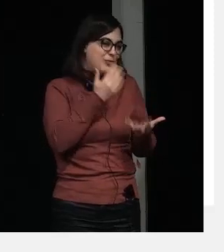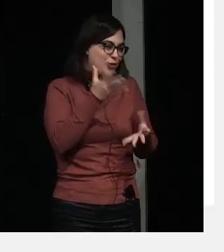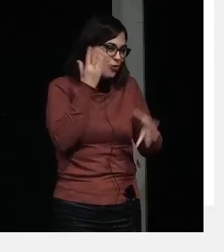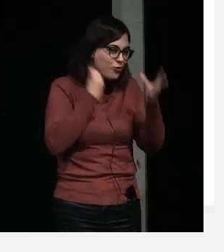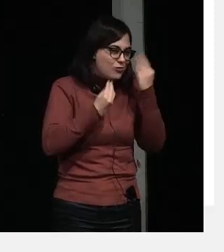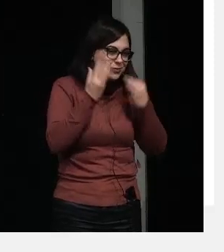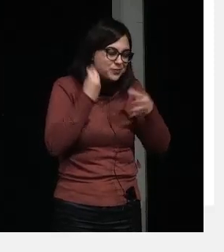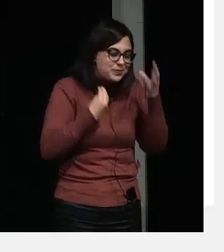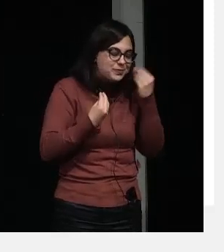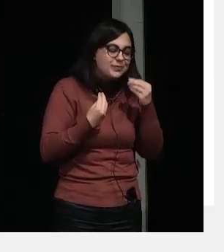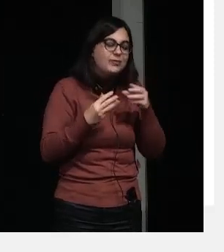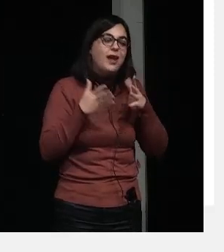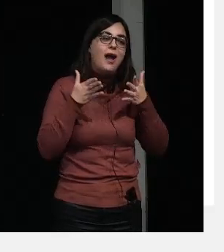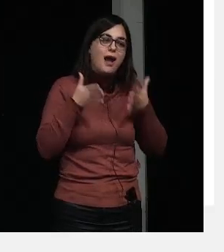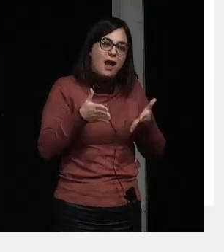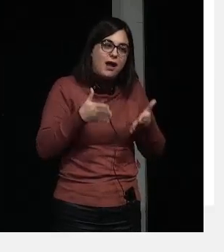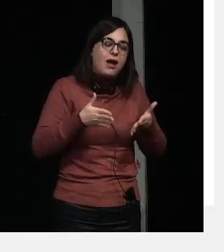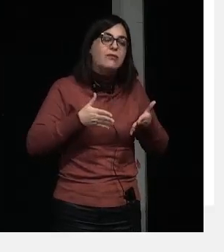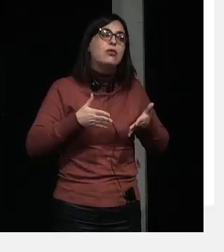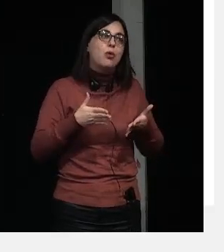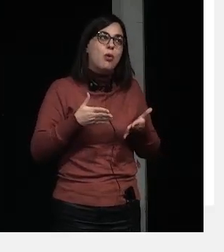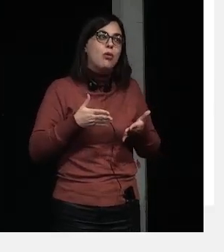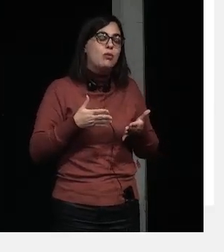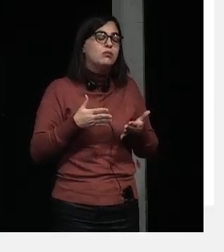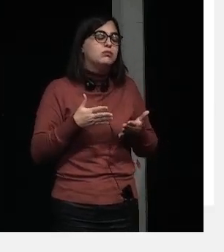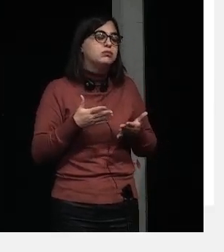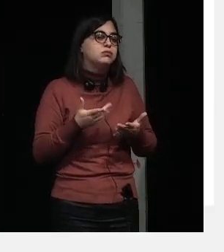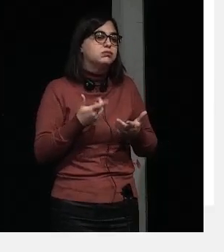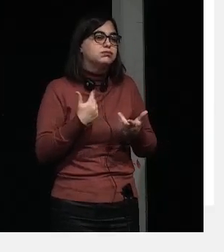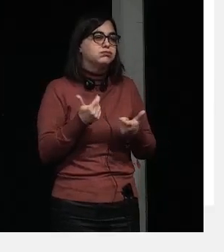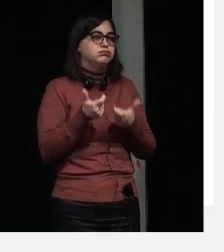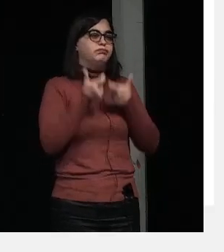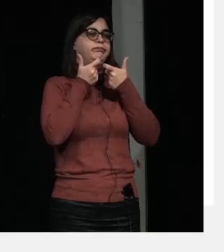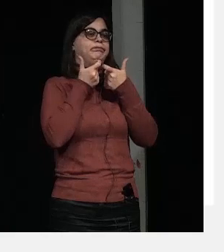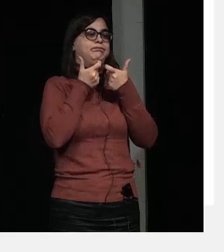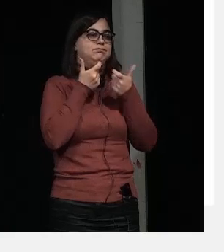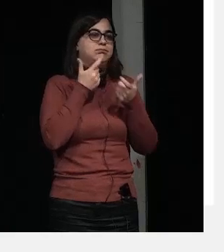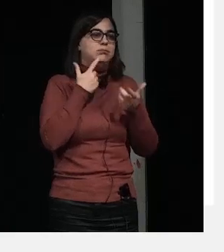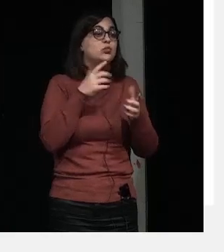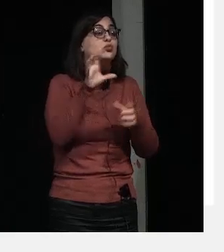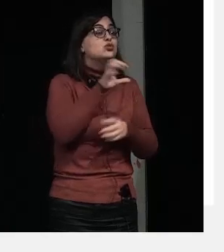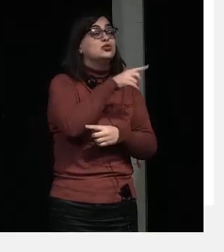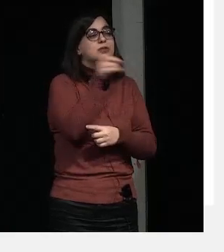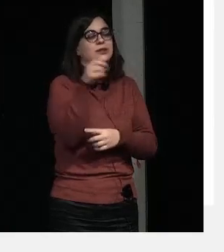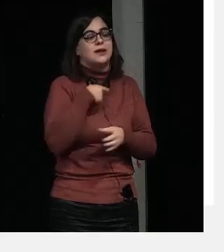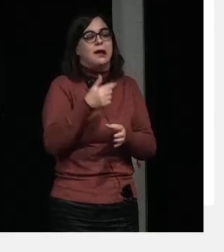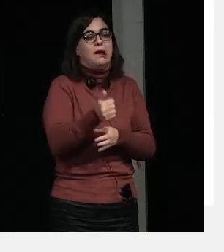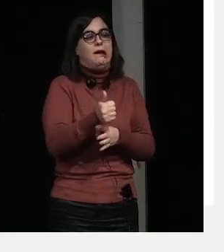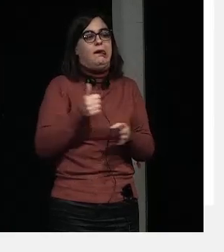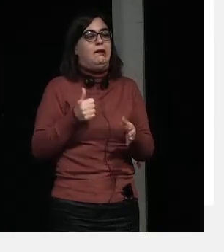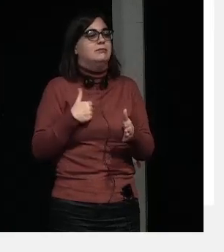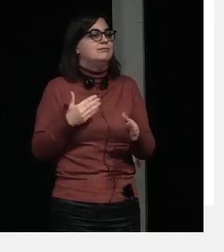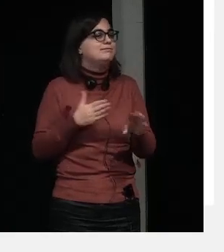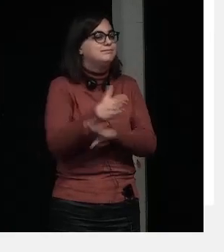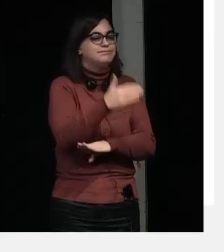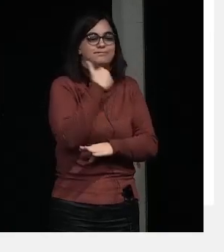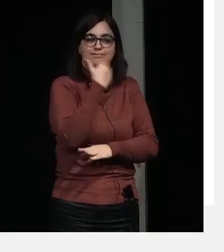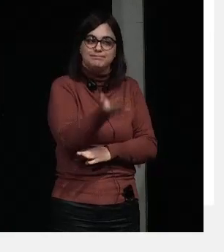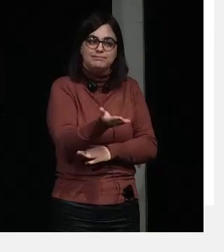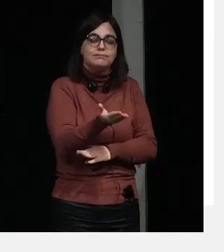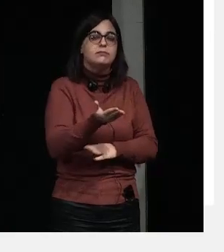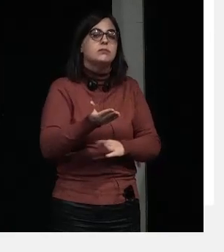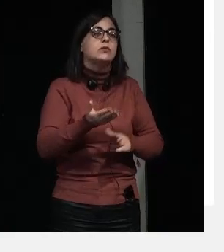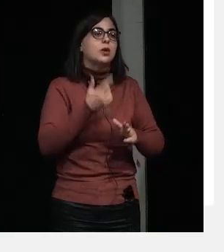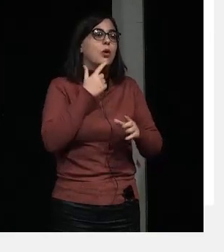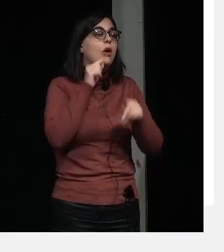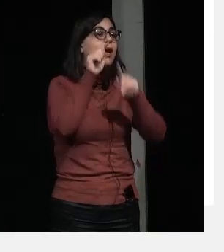αυτό είναι ένας λόγος που με κρατάει στο περιθώριο από τα μουσεία. Καθώς, ξέρετε, υπάρχει